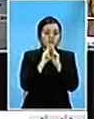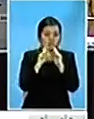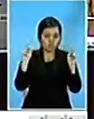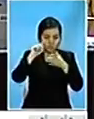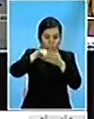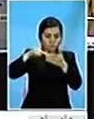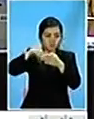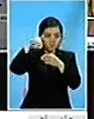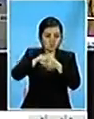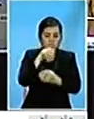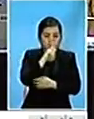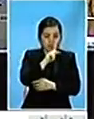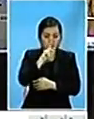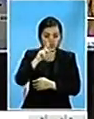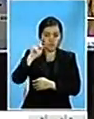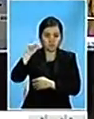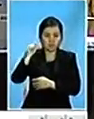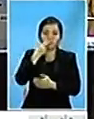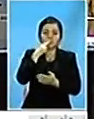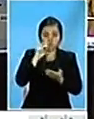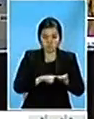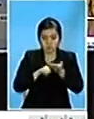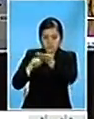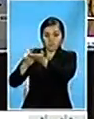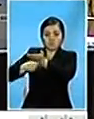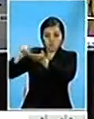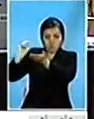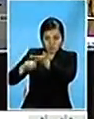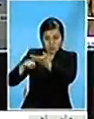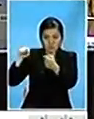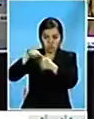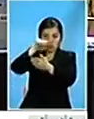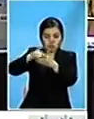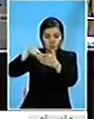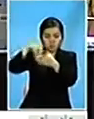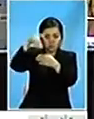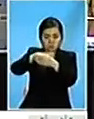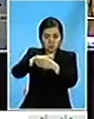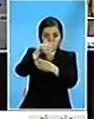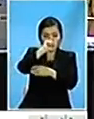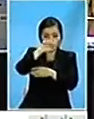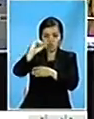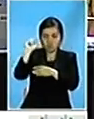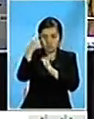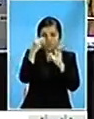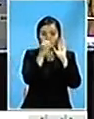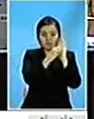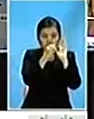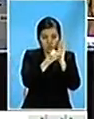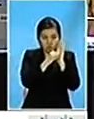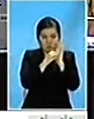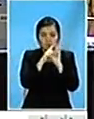เลือกตั้งครับได้ยื่นคำร้องขอให้ศาลฎีกามีคำสั่งให้มีการเลือกตั้งสมาชิกสภาผู้แทนราษฎรกรุงเทพมหานครเขตเลือกตั้ง